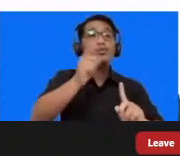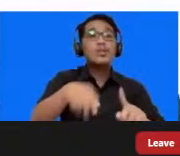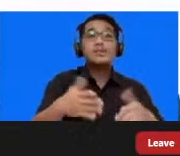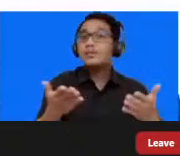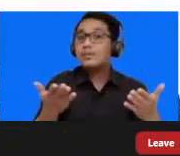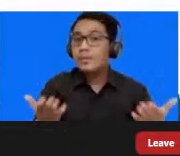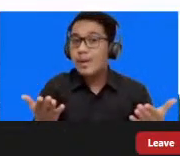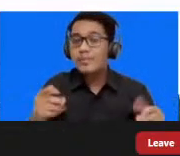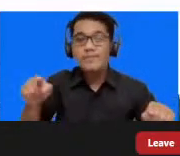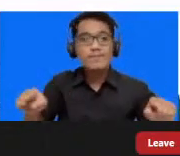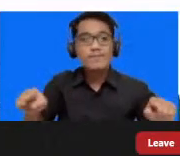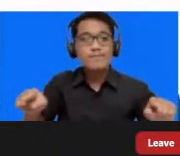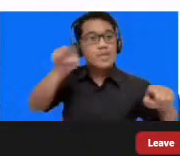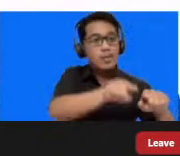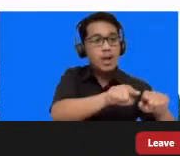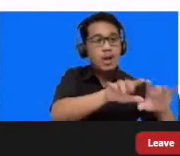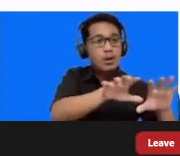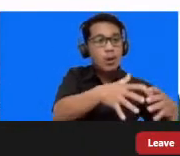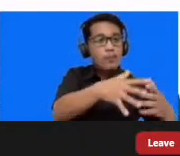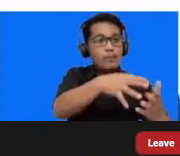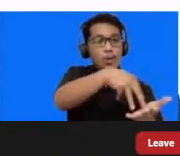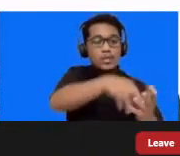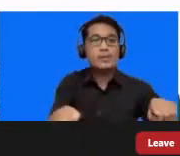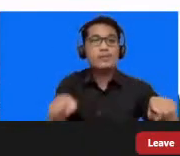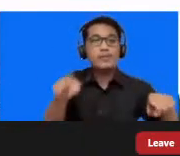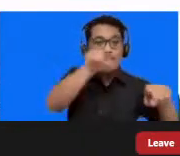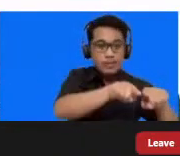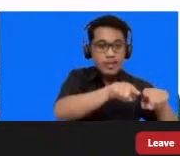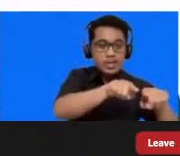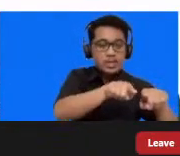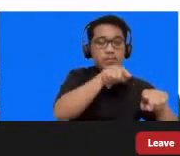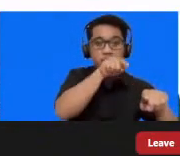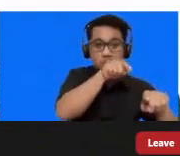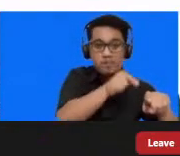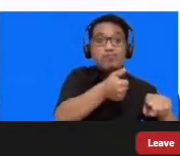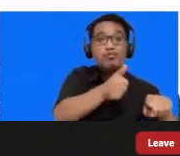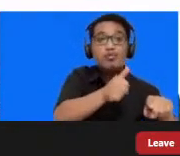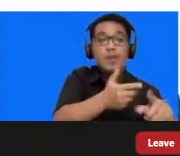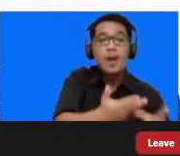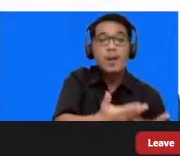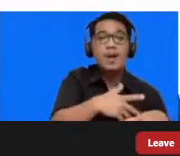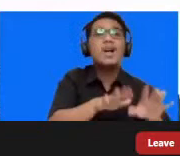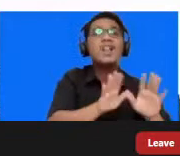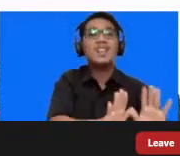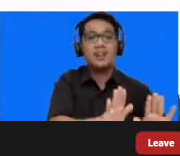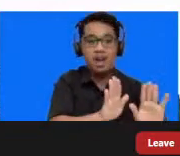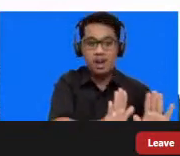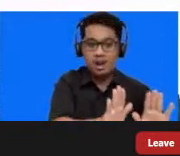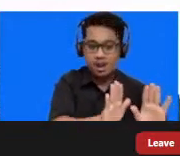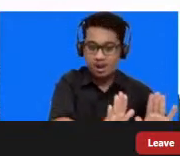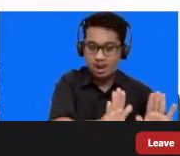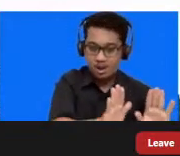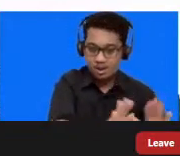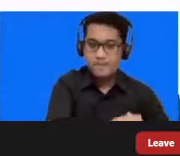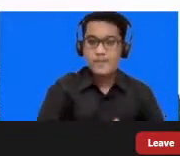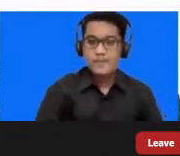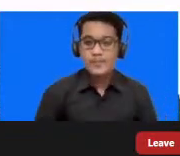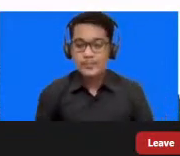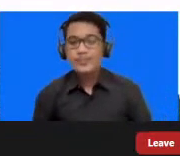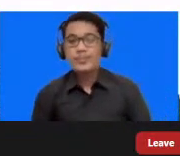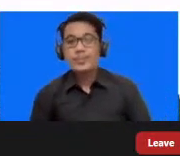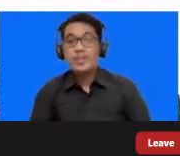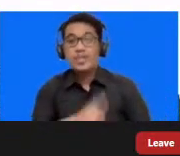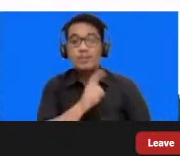terutama kelompok-kelompok rentan agar mereka lebih tenang, karena korban bencana